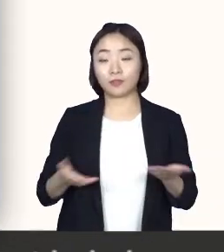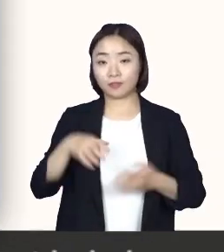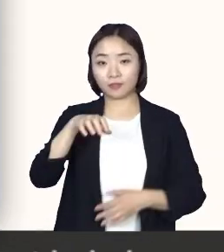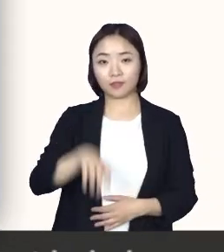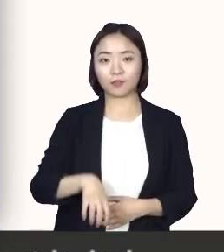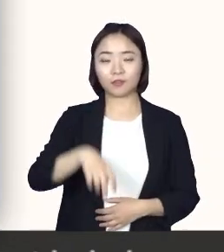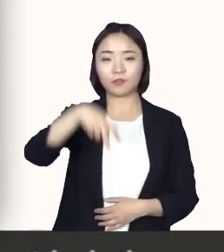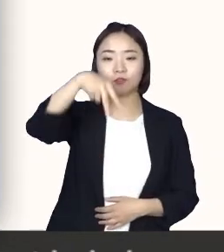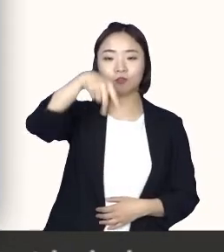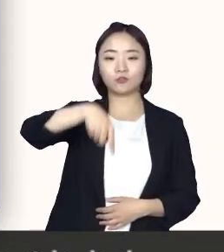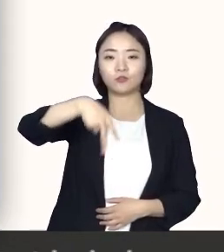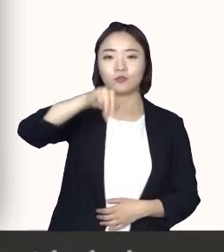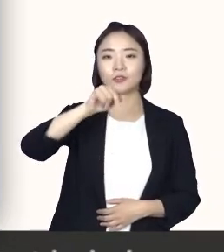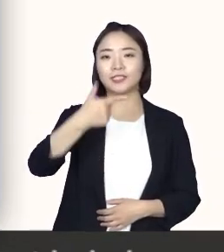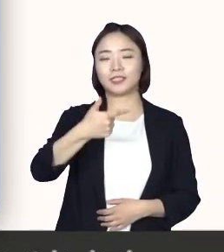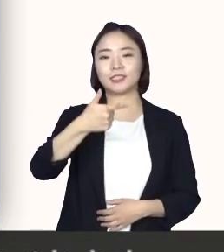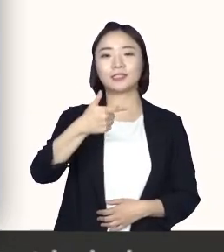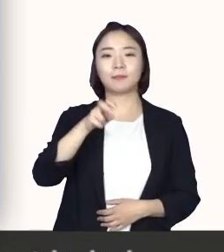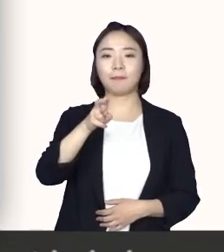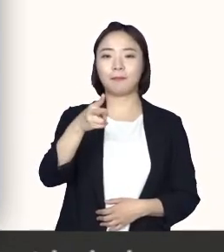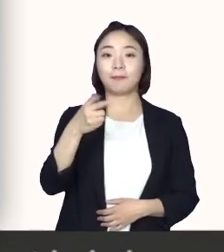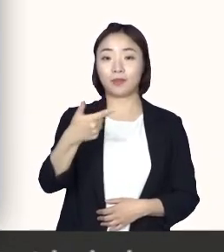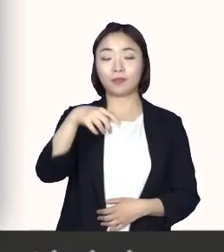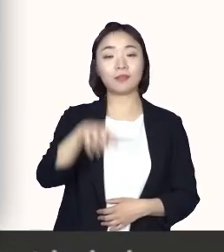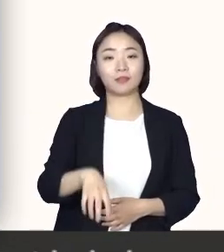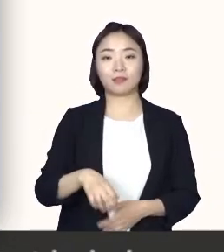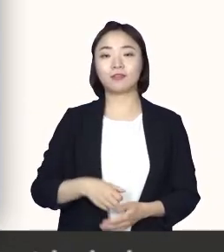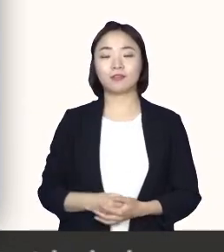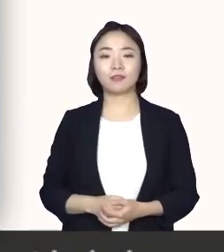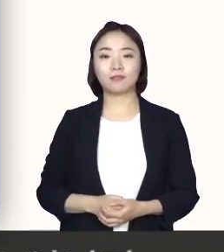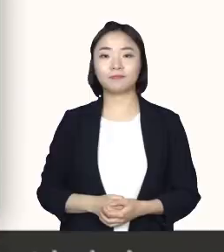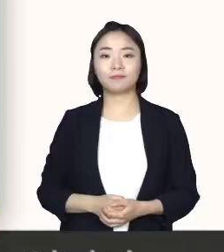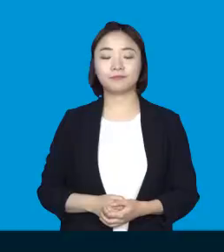근무지는 천안시 동남구 수신면 백자이길 103입니다.